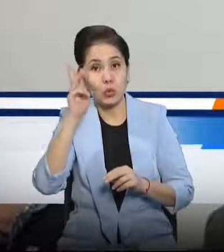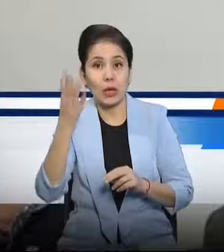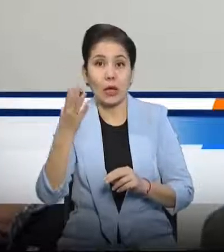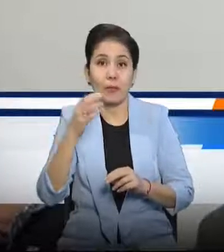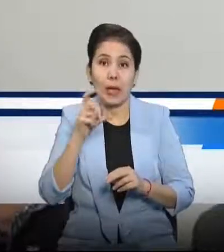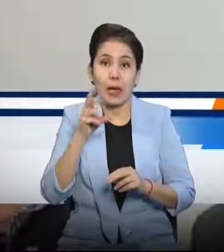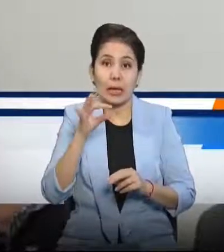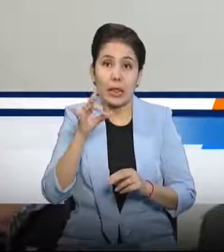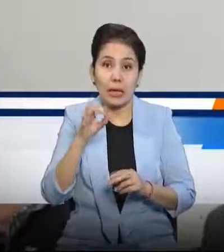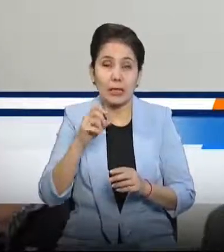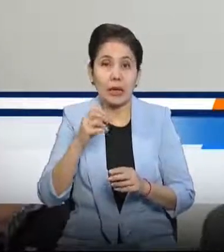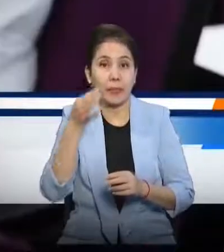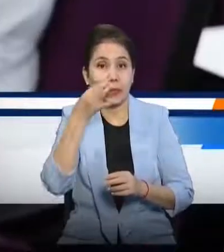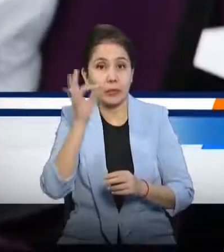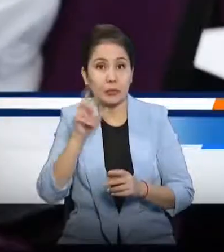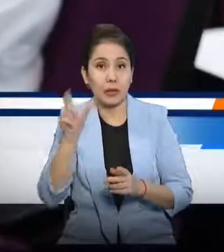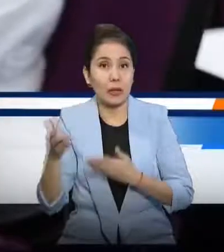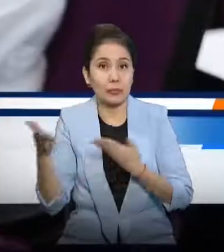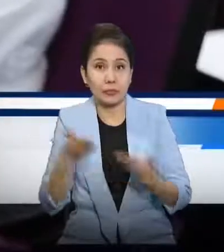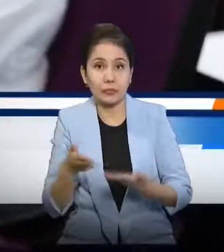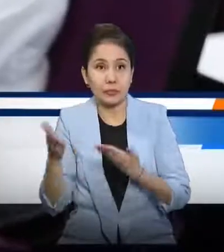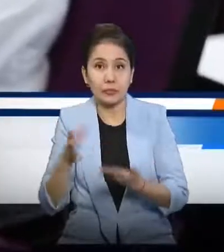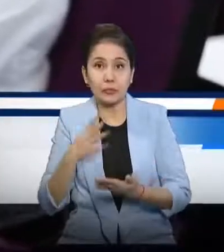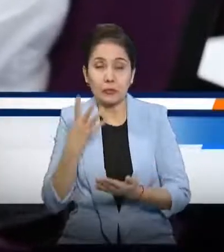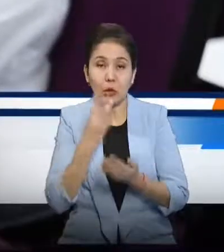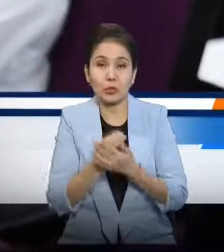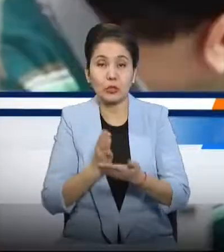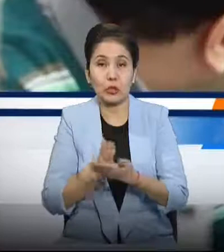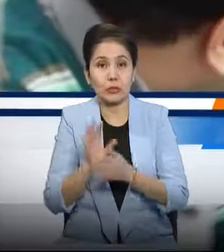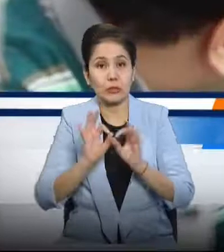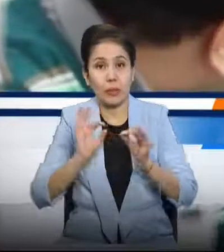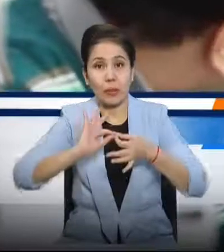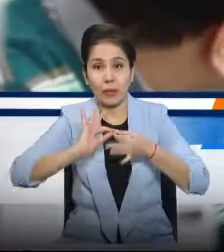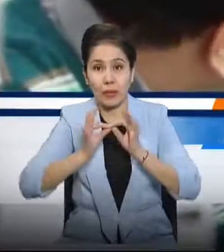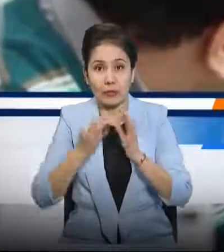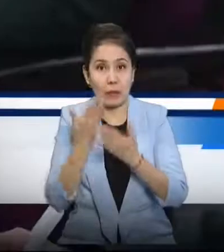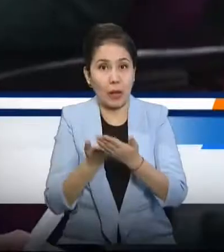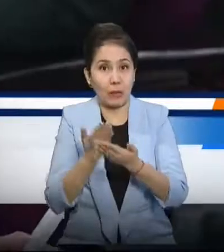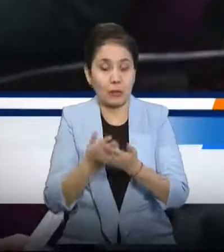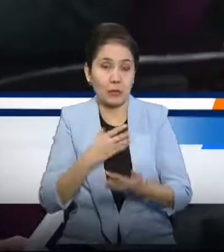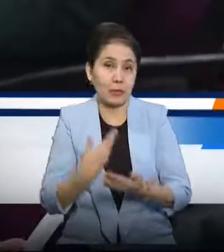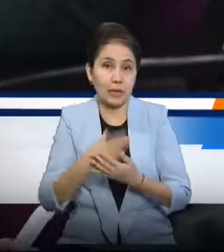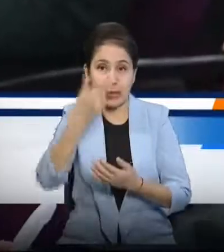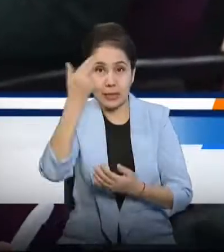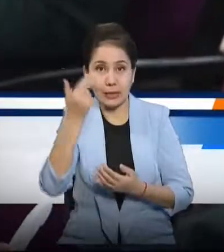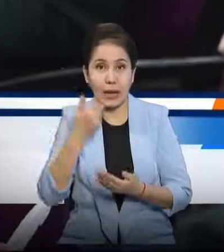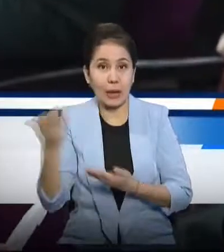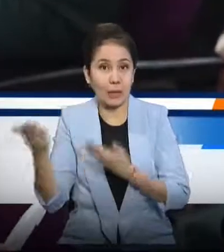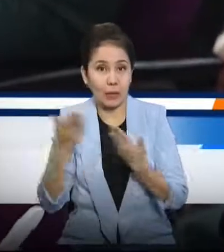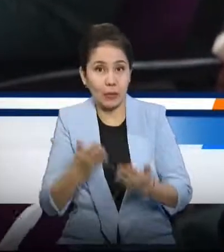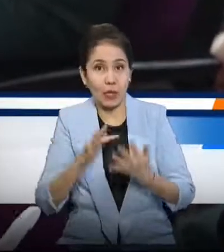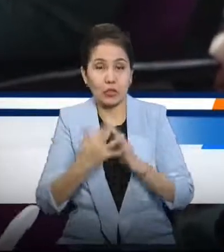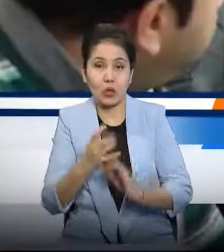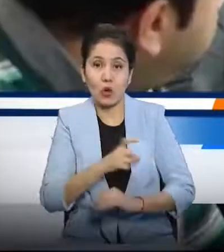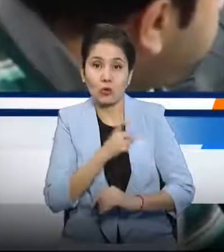Irlandiyalik ekspertlar ishtirok etishdi. Har bir mutaxassis o'z yo'nalishi bo'yicha yig'ilganlarga batafsil ma'lumot berib o'tdi. Masalan, italiyalik mehmonlar qishloq